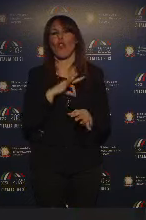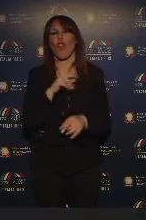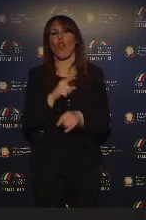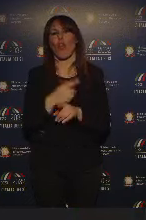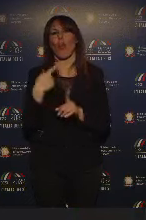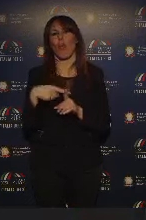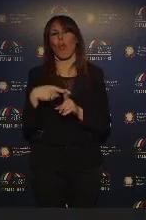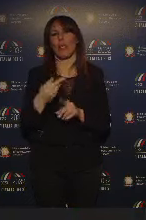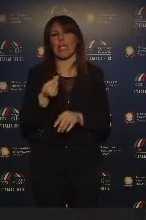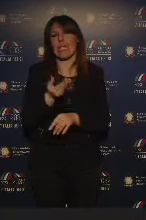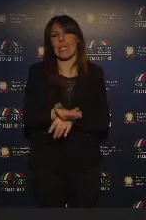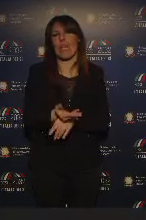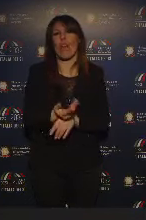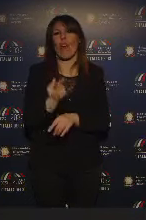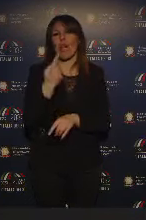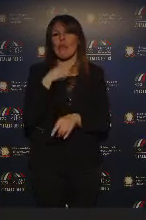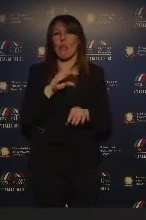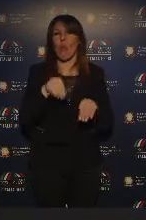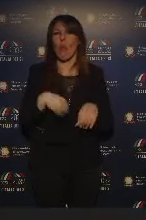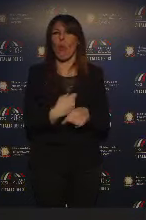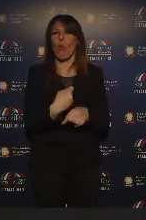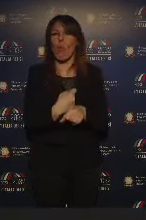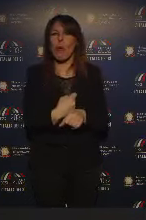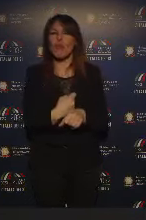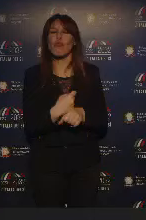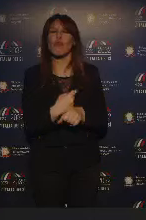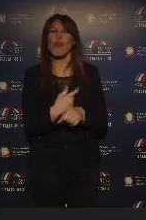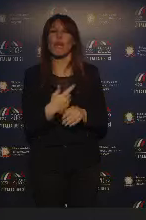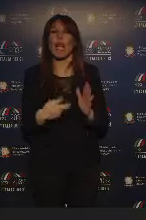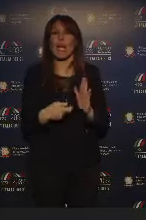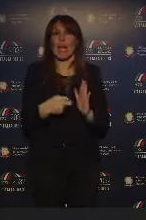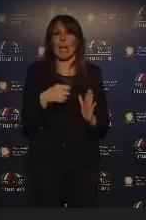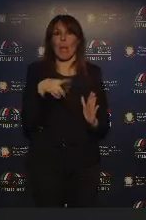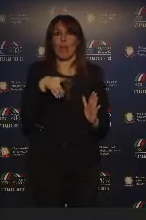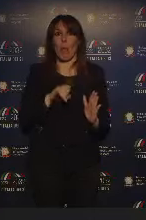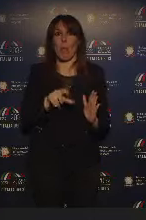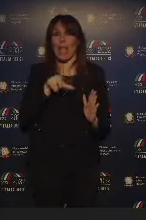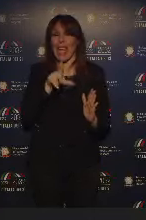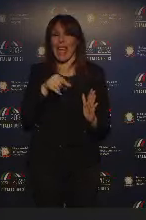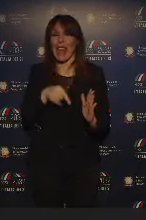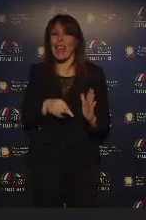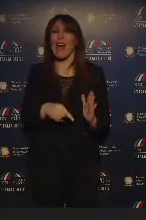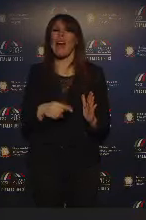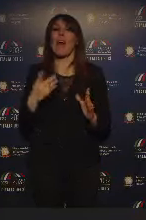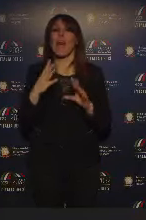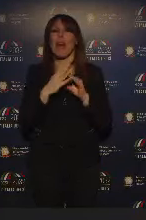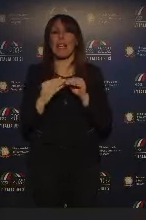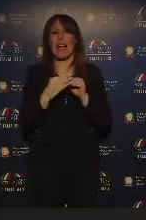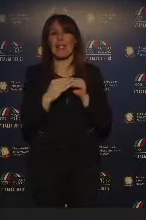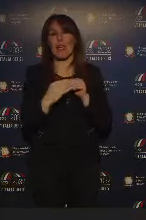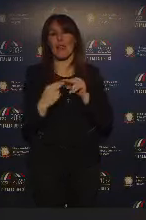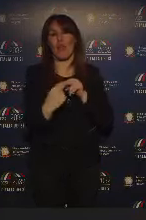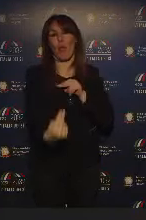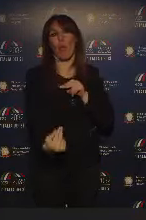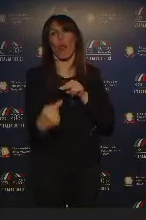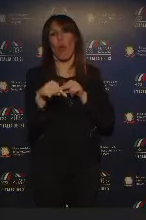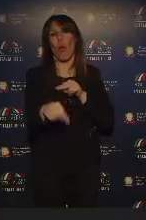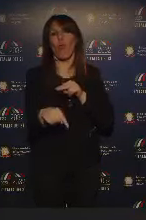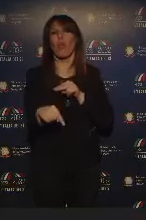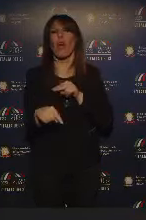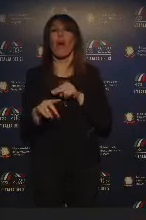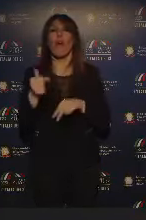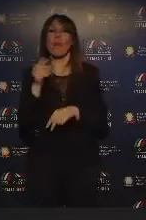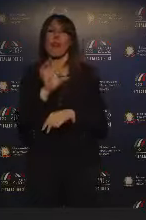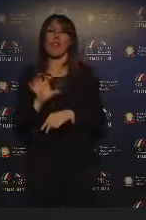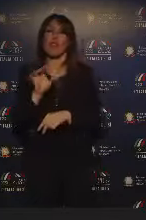positivo in termini di occupazione e di incremento del PIL della realizzazione del ponte e pensate che la prima regione